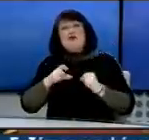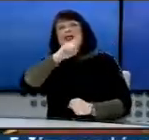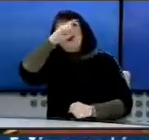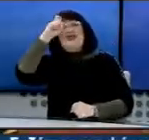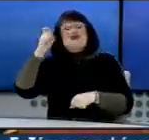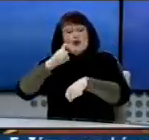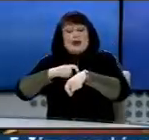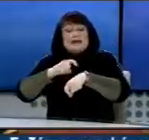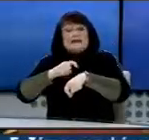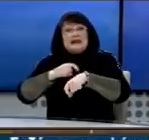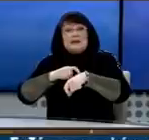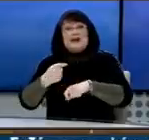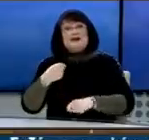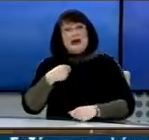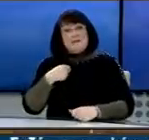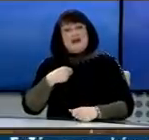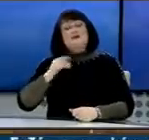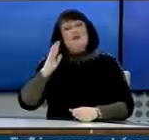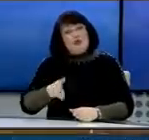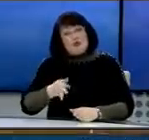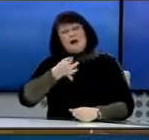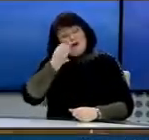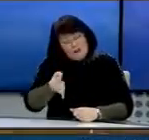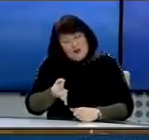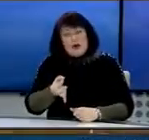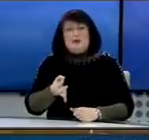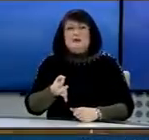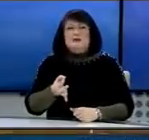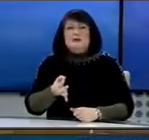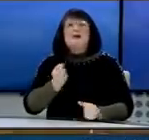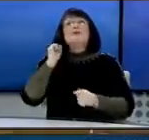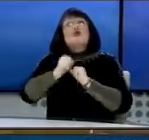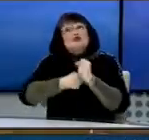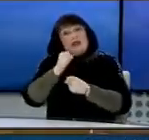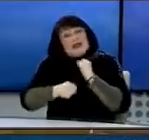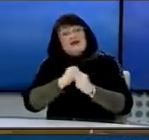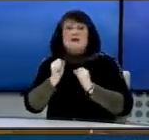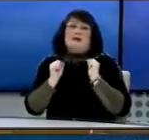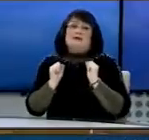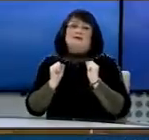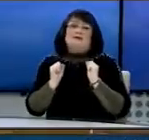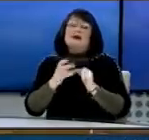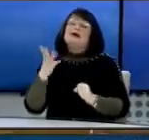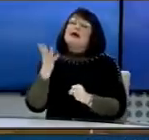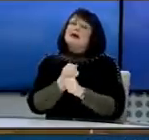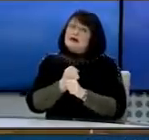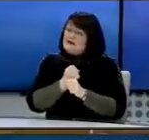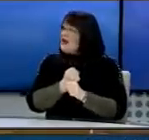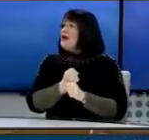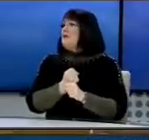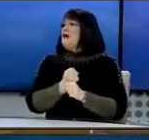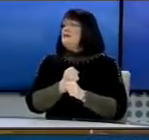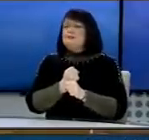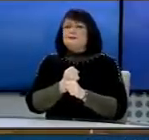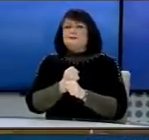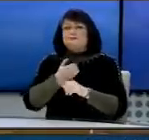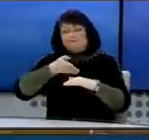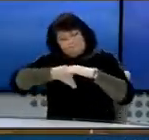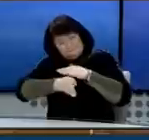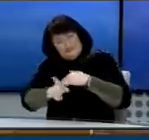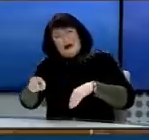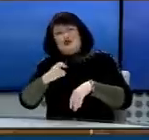δύσκολα. Και εμείς μπορούμε να πούμε ότι προσπαθήσαμε και καταφέραμε να περάσουμε